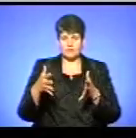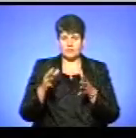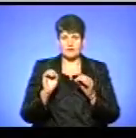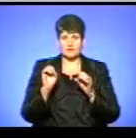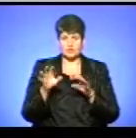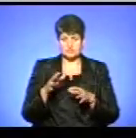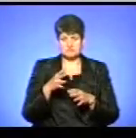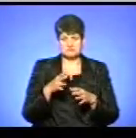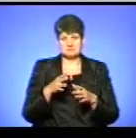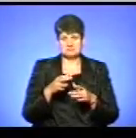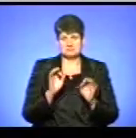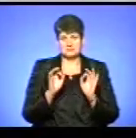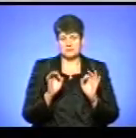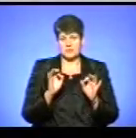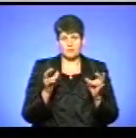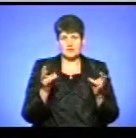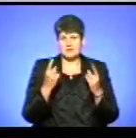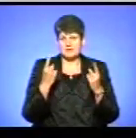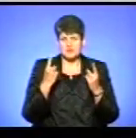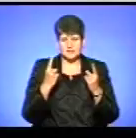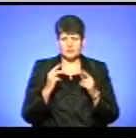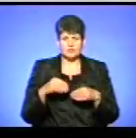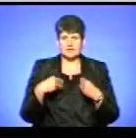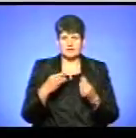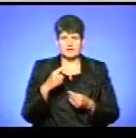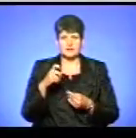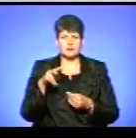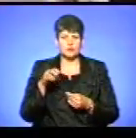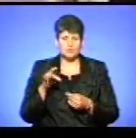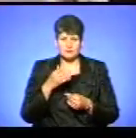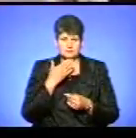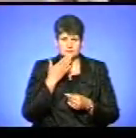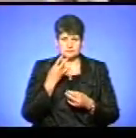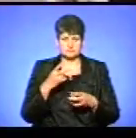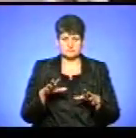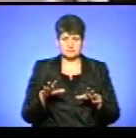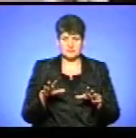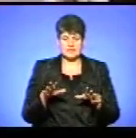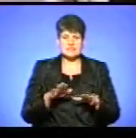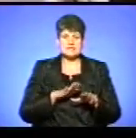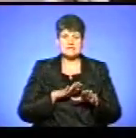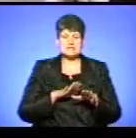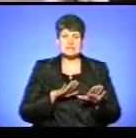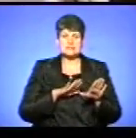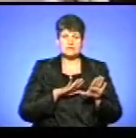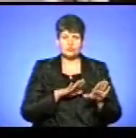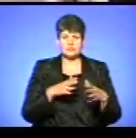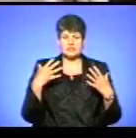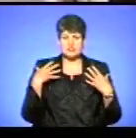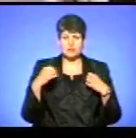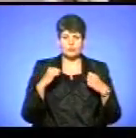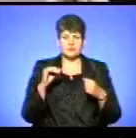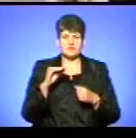дуже гарна і, в принципі, потреби великої дози хлору в нас немає. Заступник начальника управління